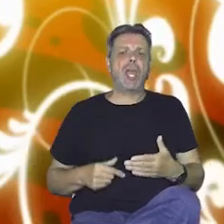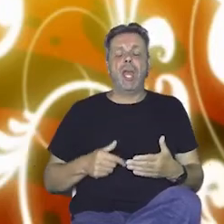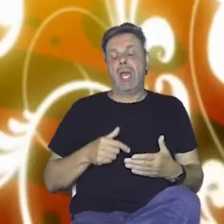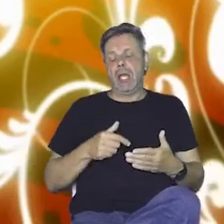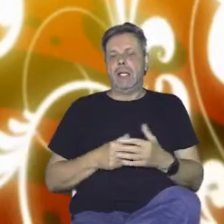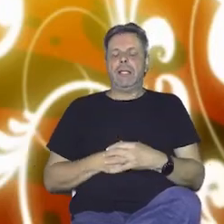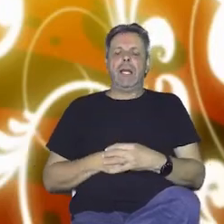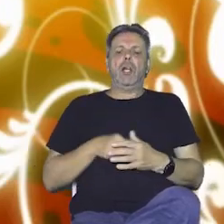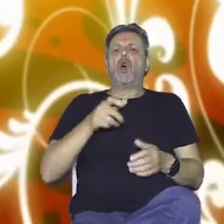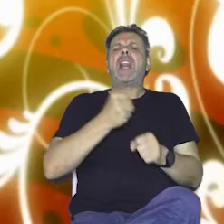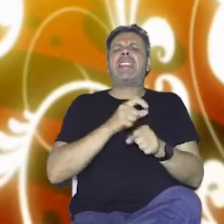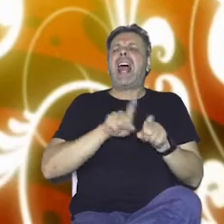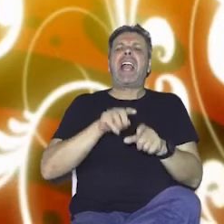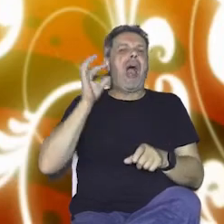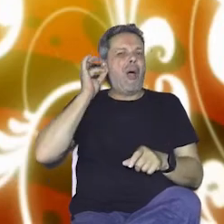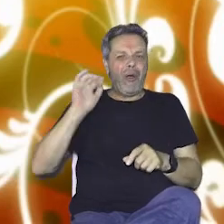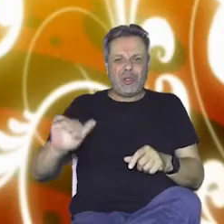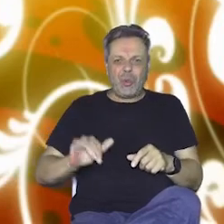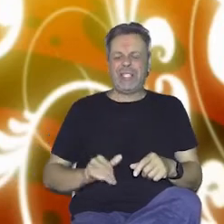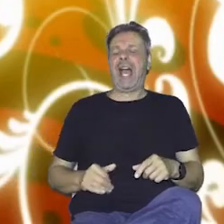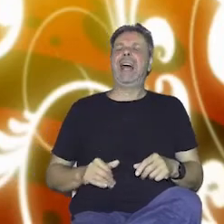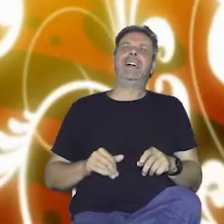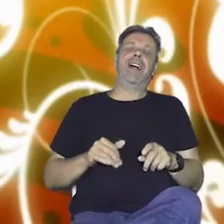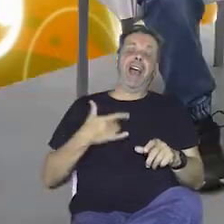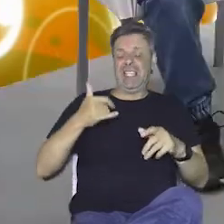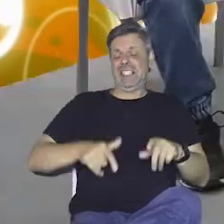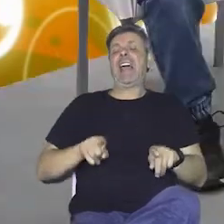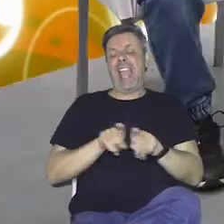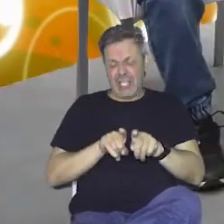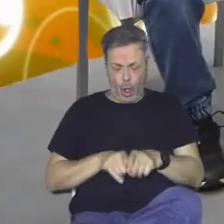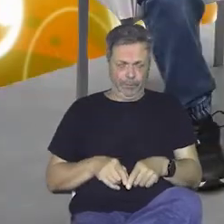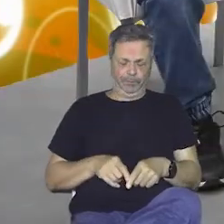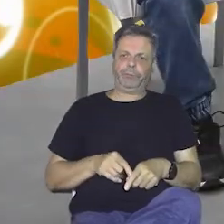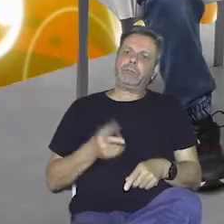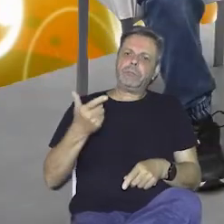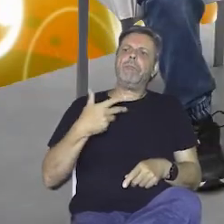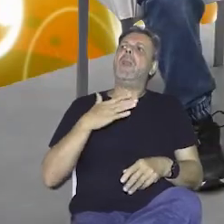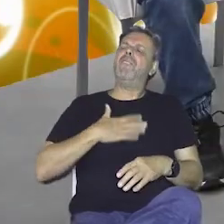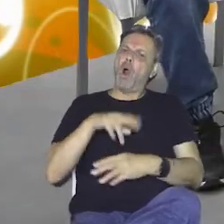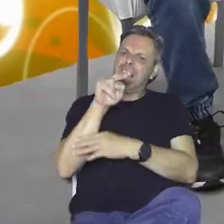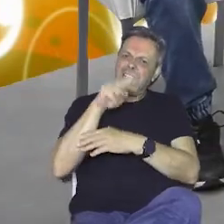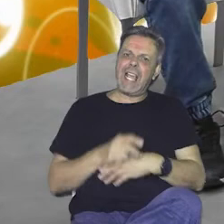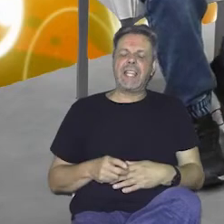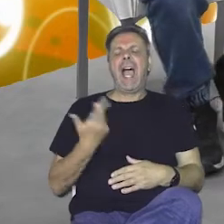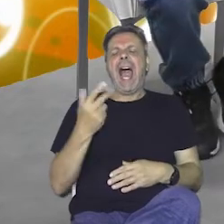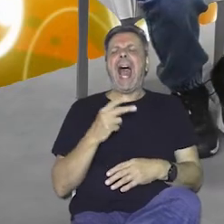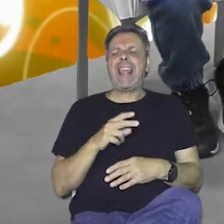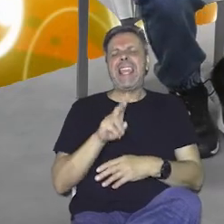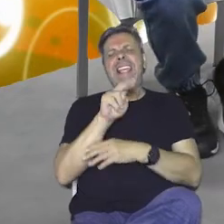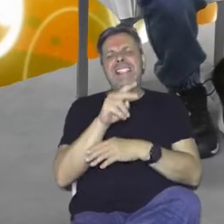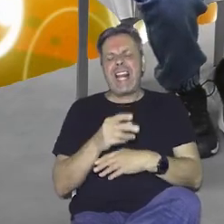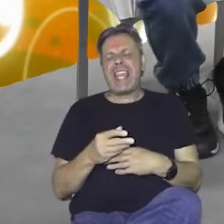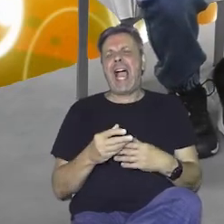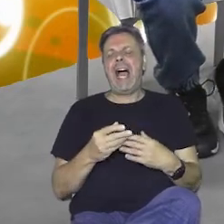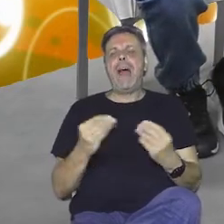starija i voli slikati isto, ali samo slika stvari koje nju emocionalno potiču, ne onako bez